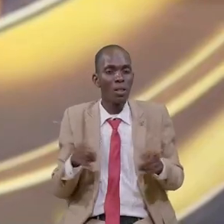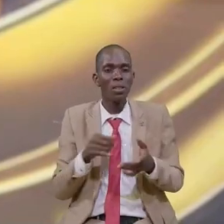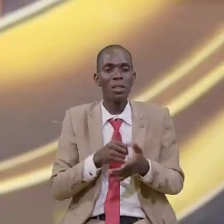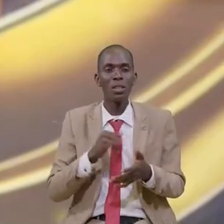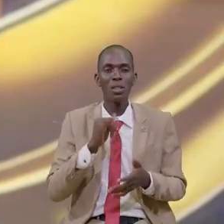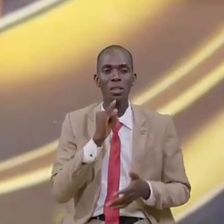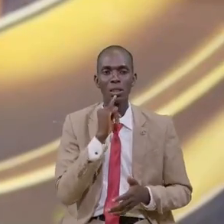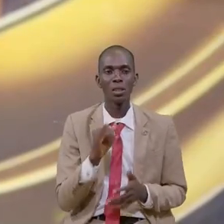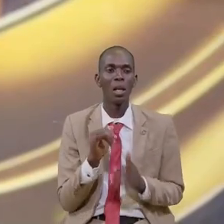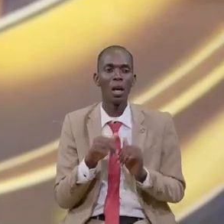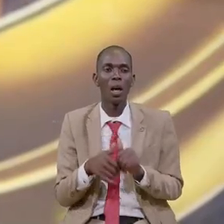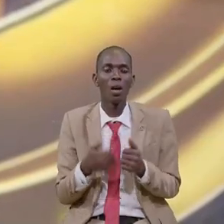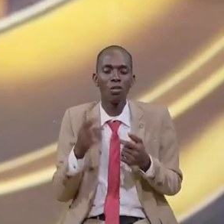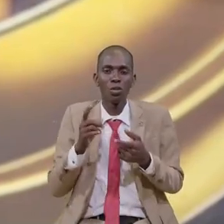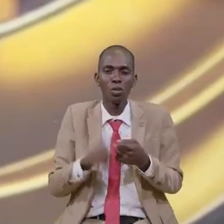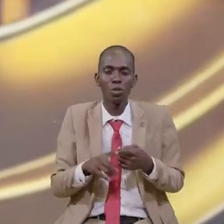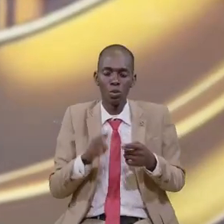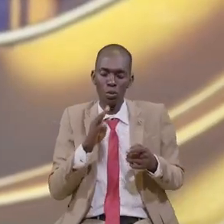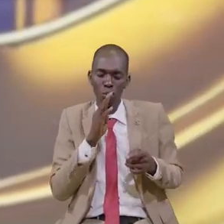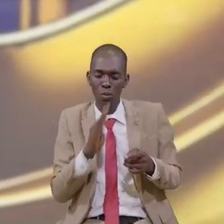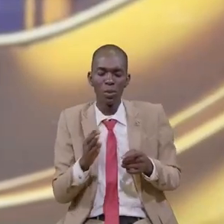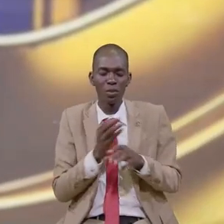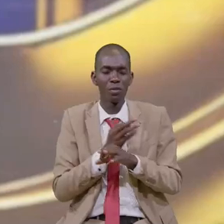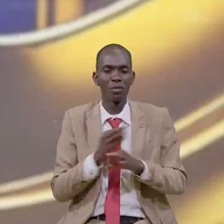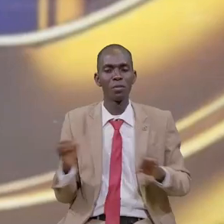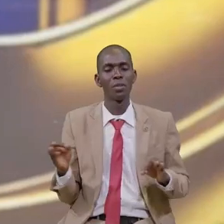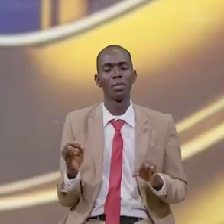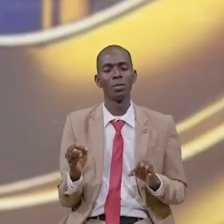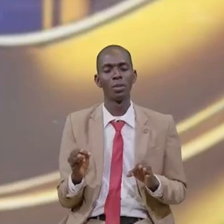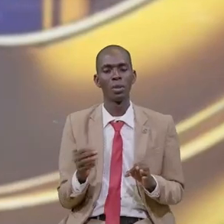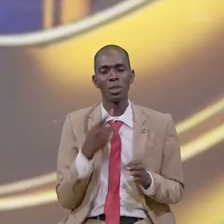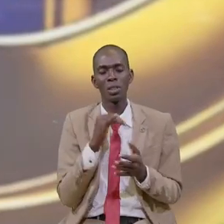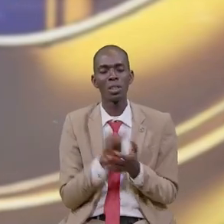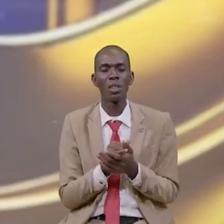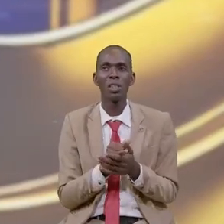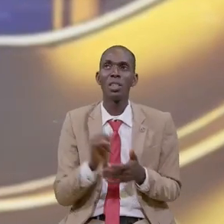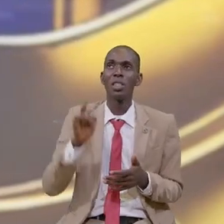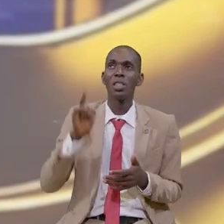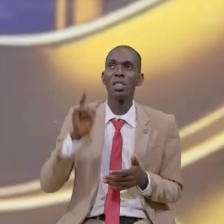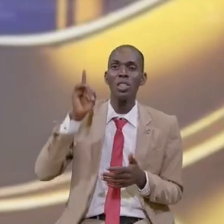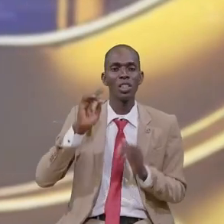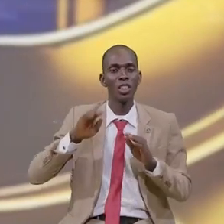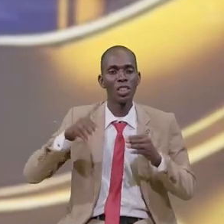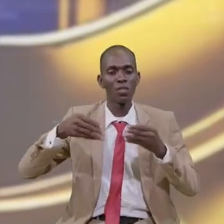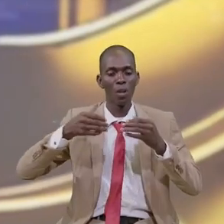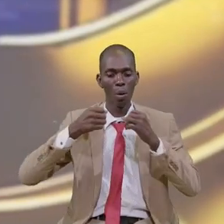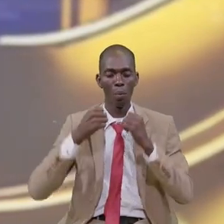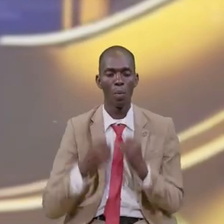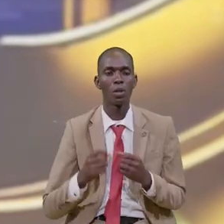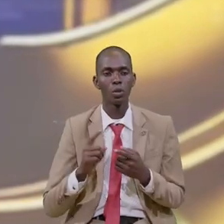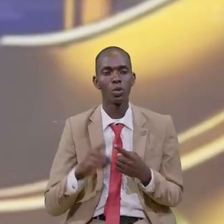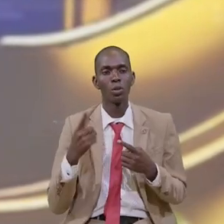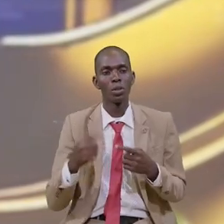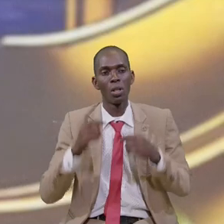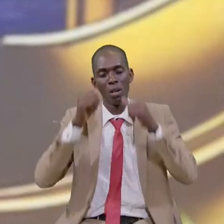es. Et maintenant, pour que tu prennes l'envol, il donne la force à celui qui est fatigué. Tu es